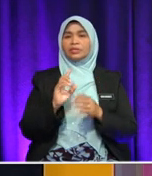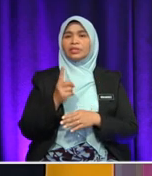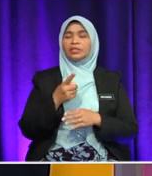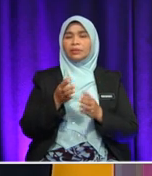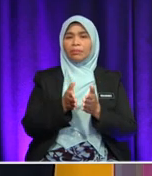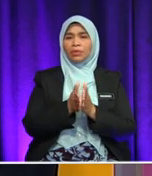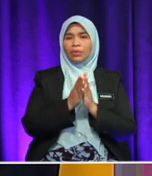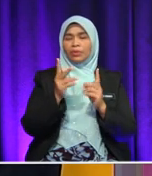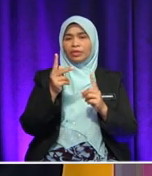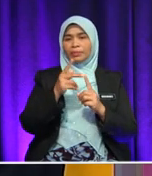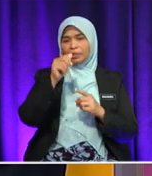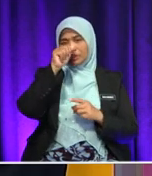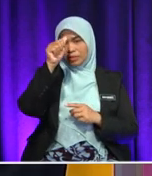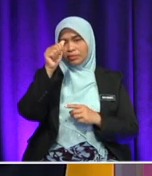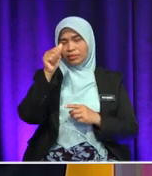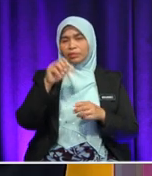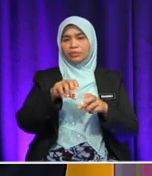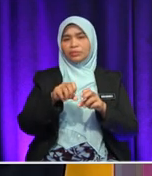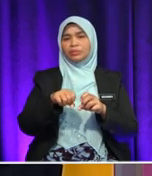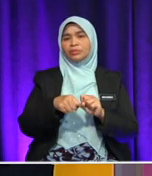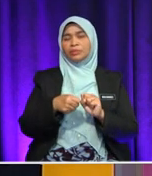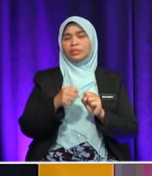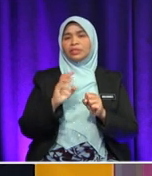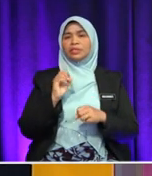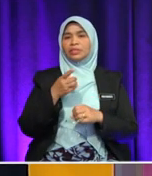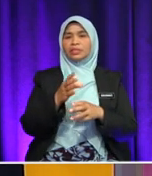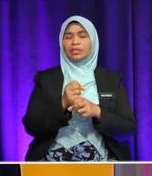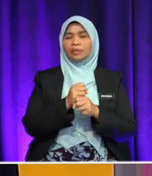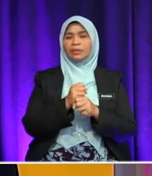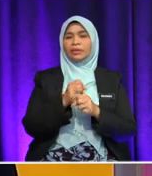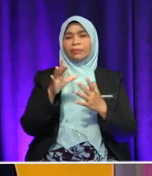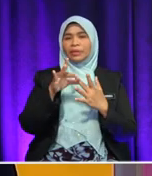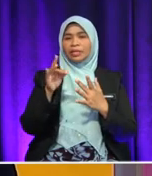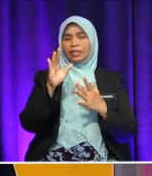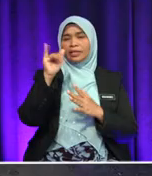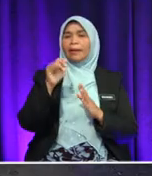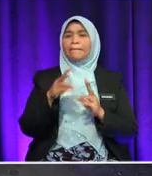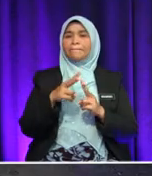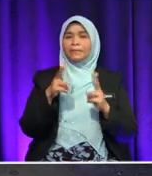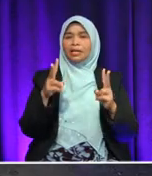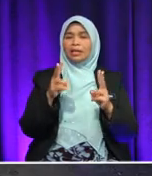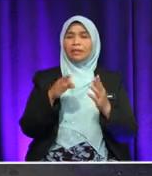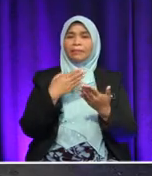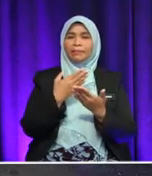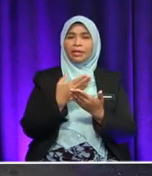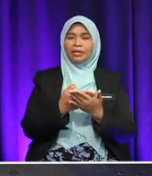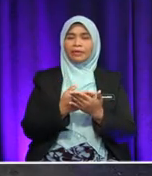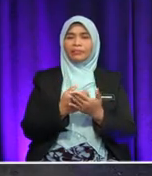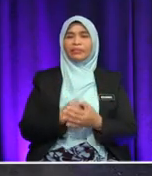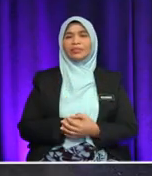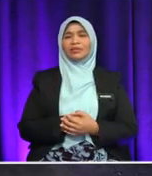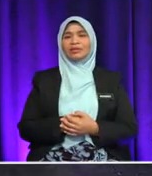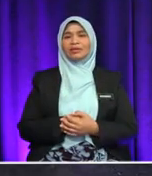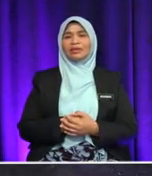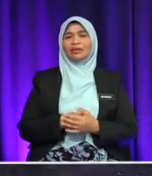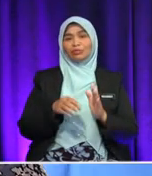dapat pilihan yang terbaik ya agak-agaknya rasa busa tadi Kalau begitu ada salat ketika